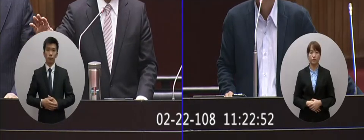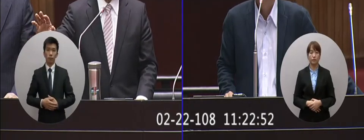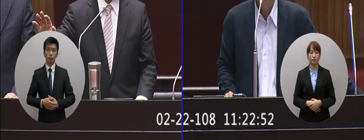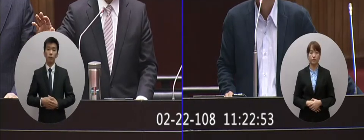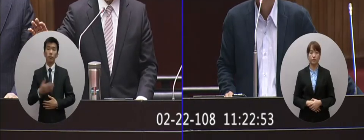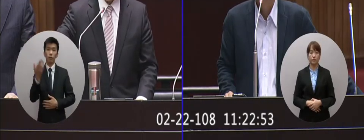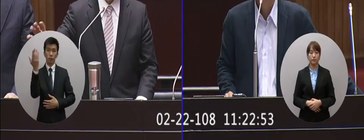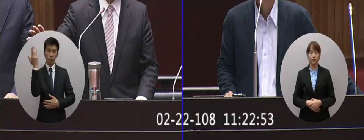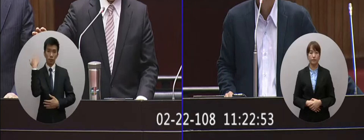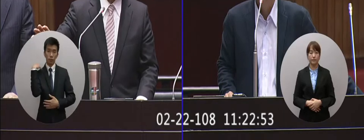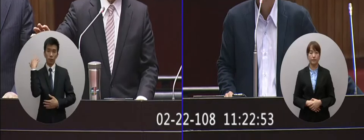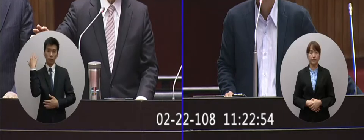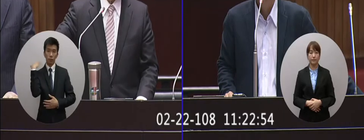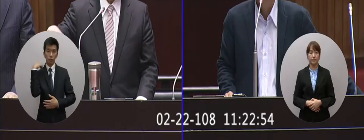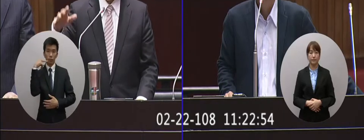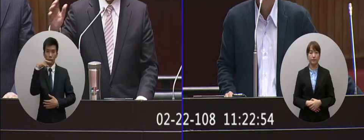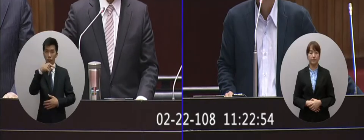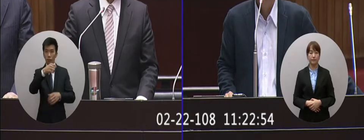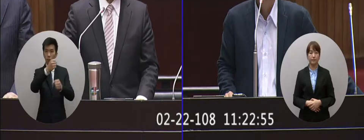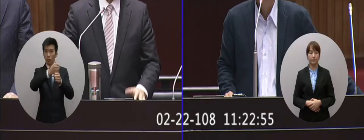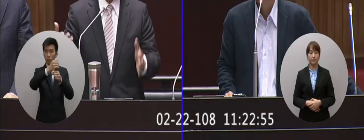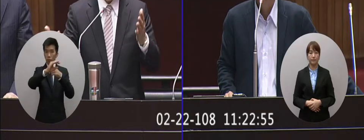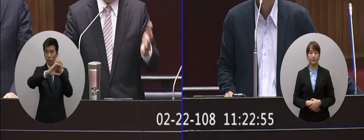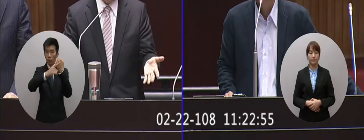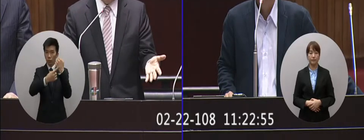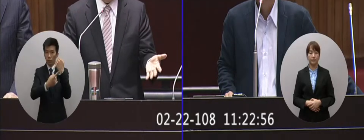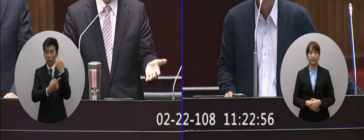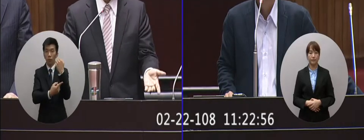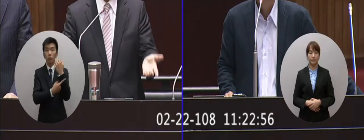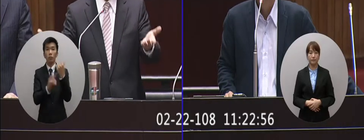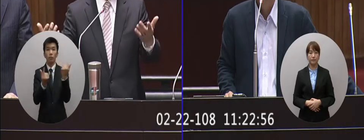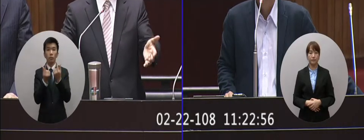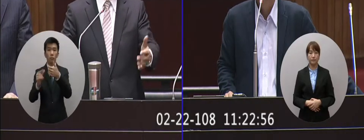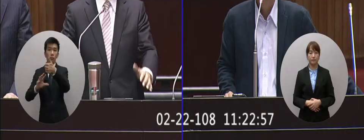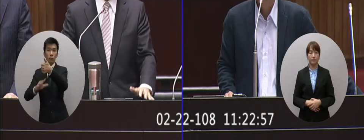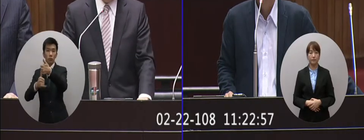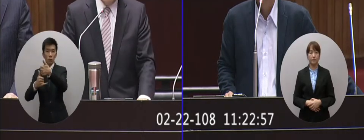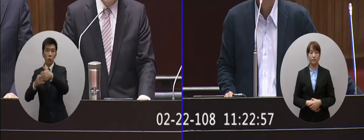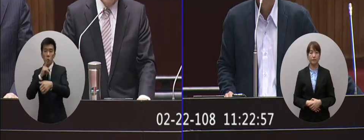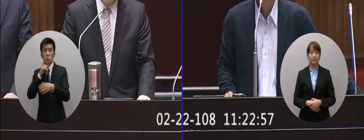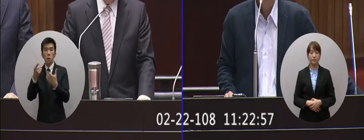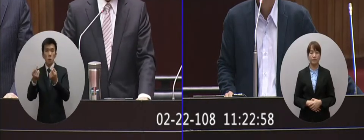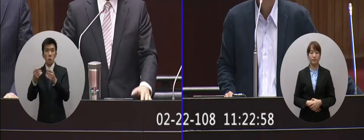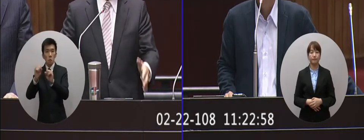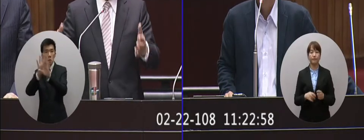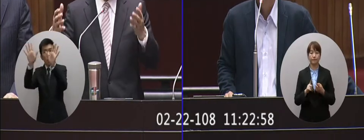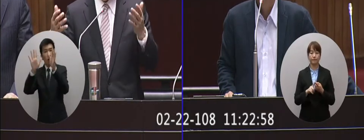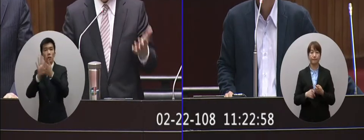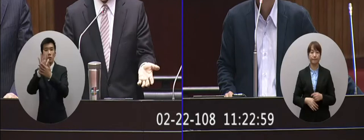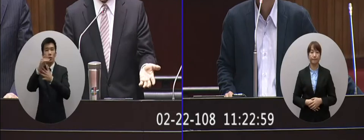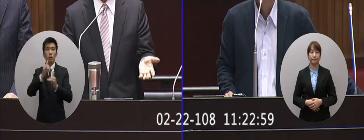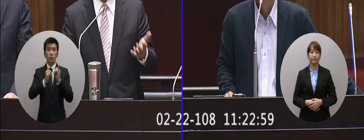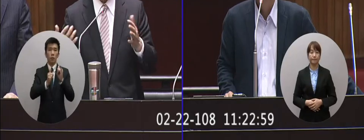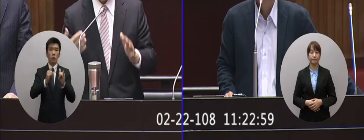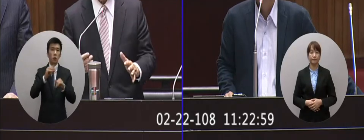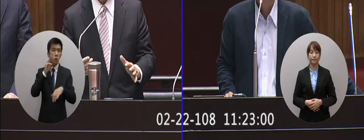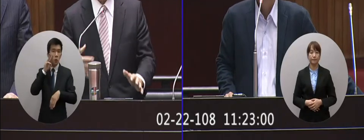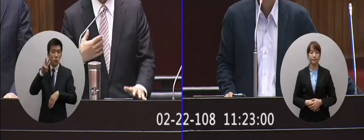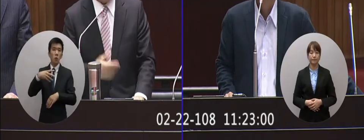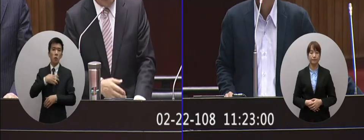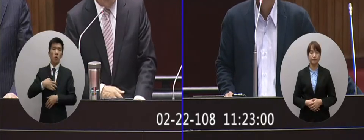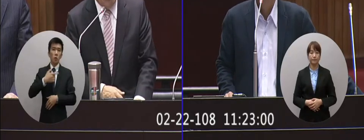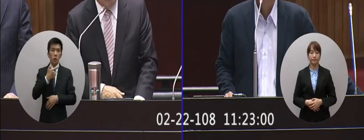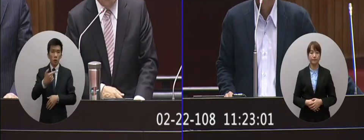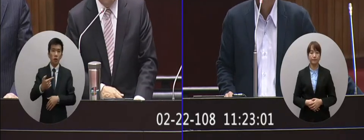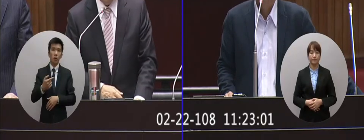过去这个做法，事实上，就你头拄仔讲的，引起足大民怨。 是。 做到嘛，事实